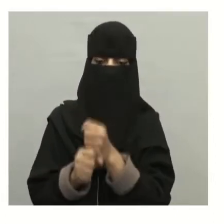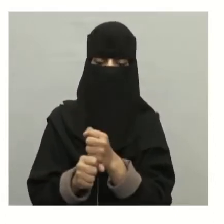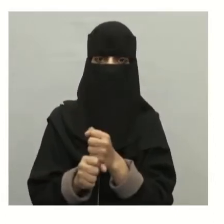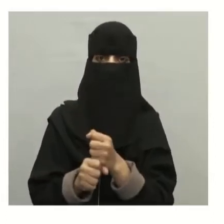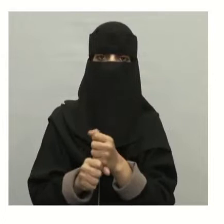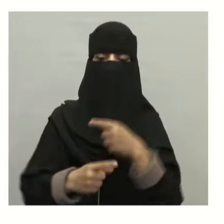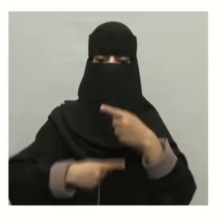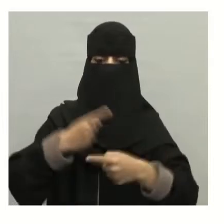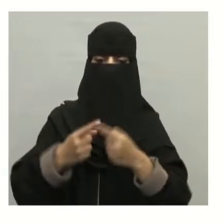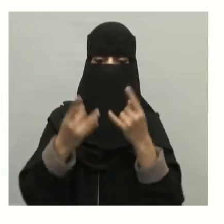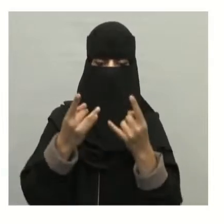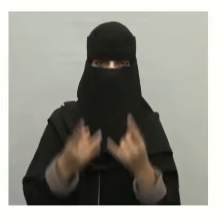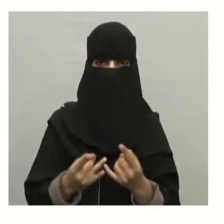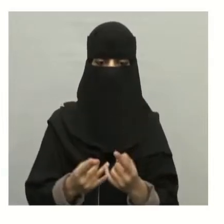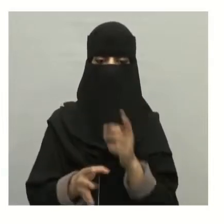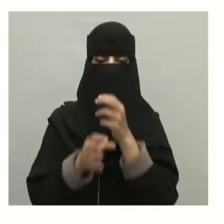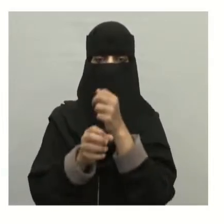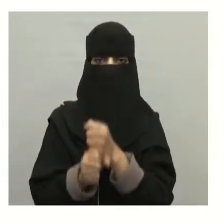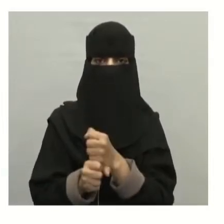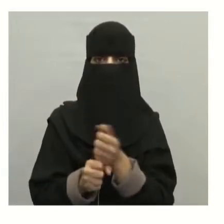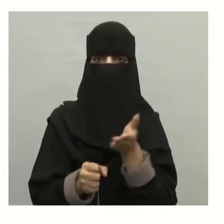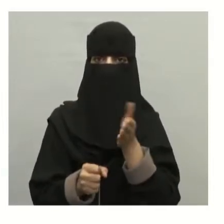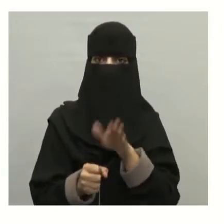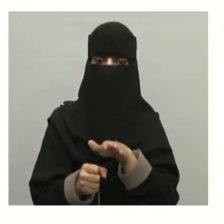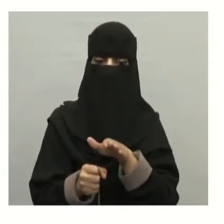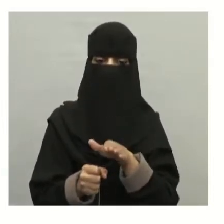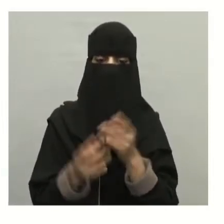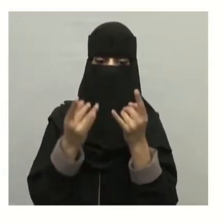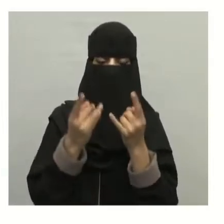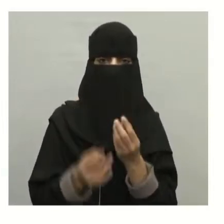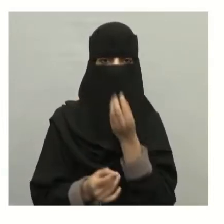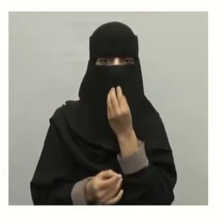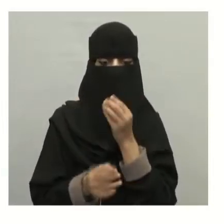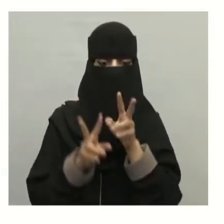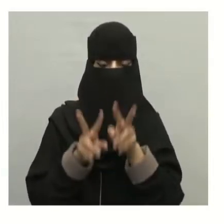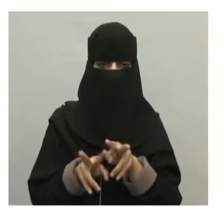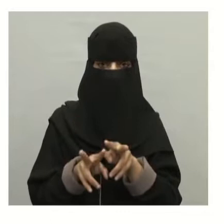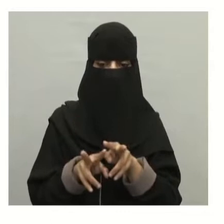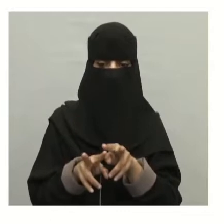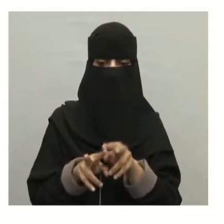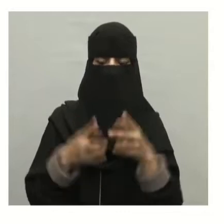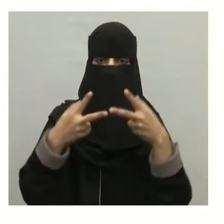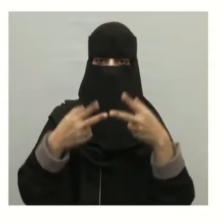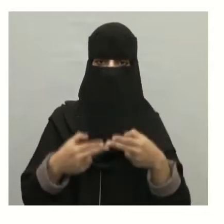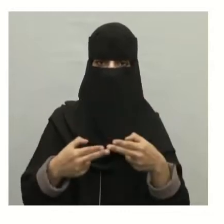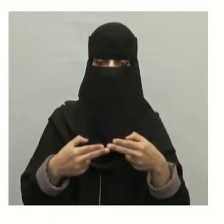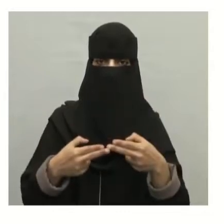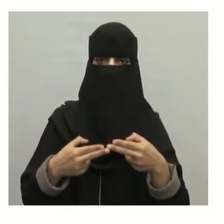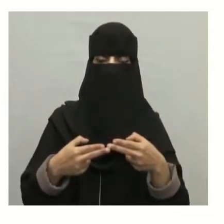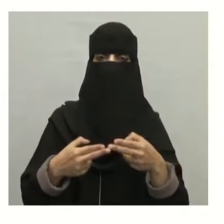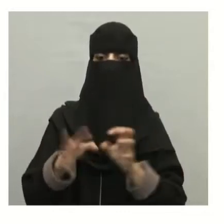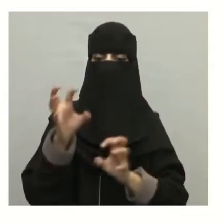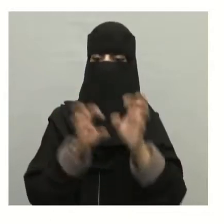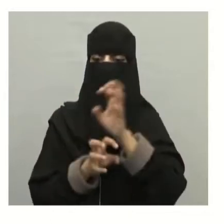وحفظها بشكل صحيح للمحافظة على جودة المواد الغذائية، وكذلك